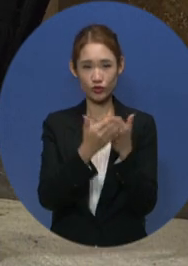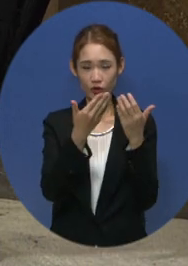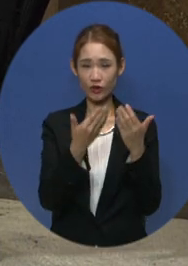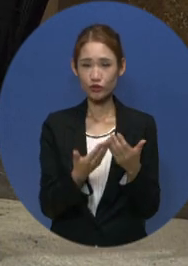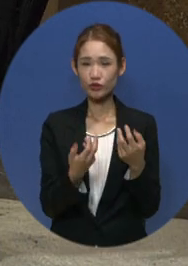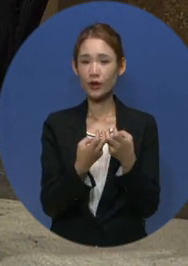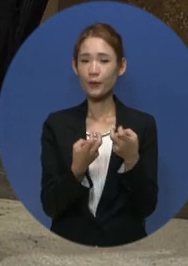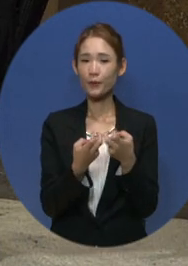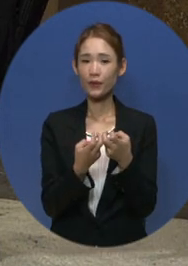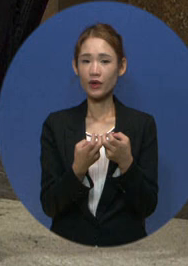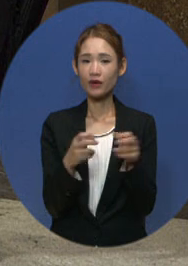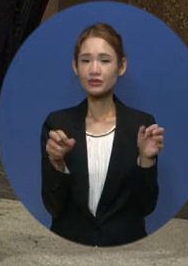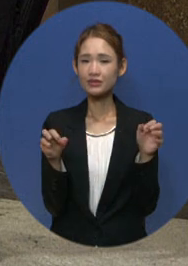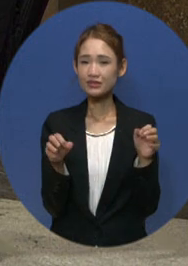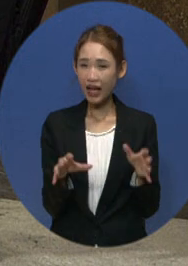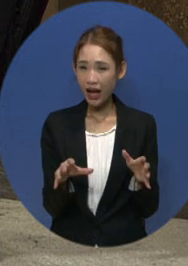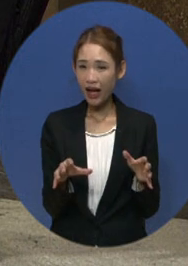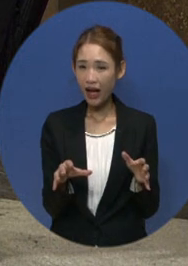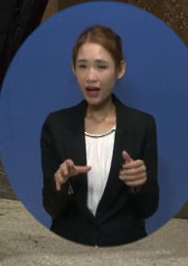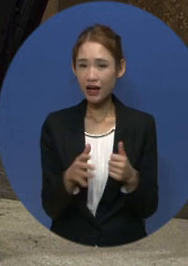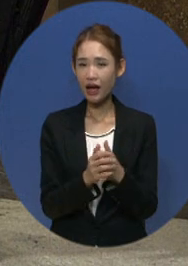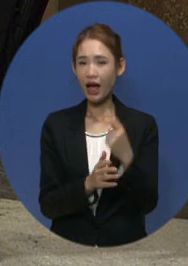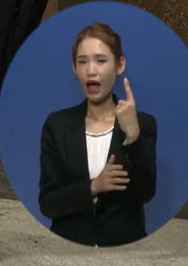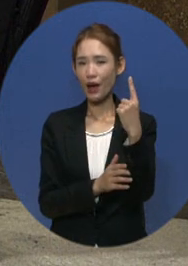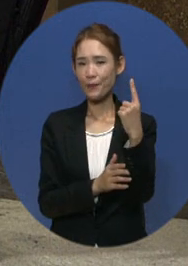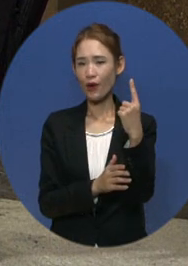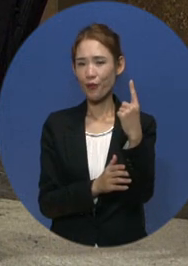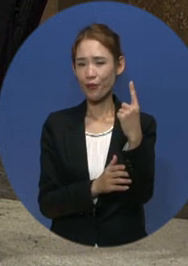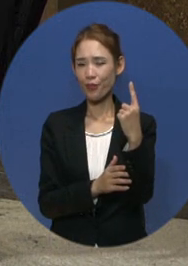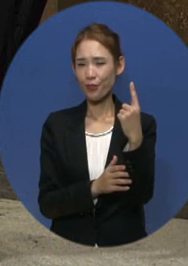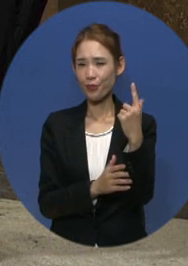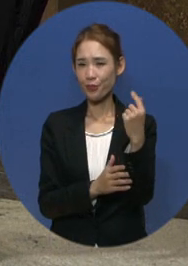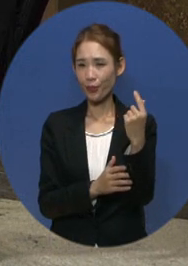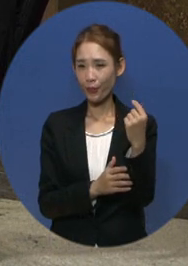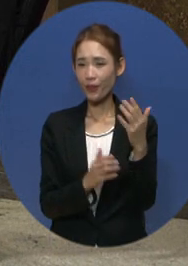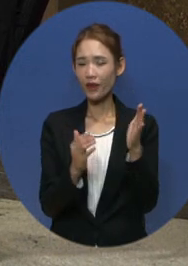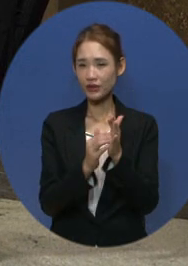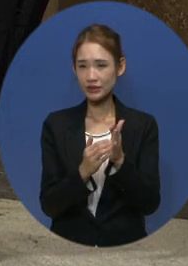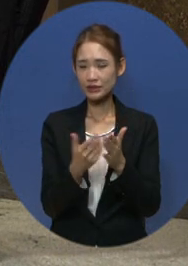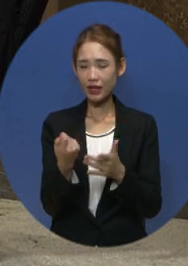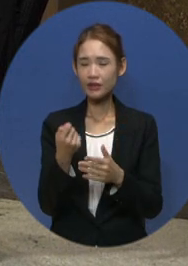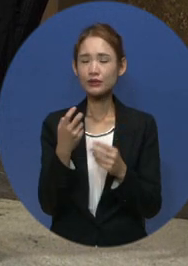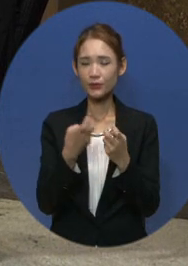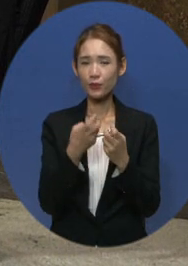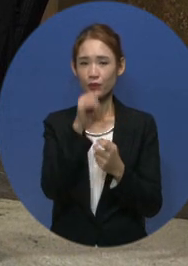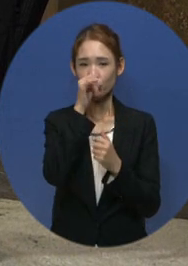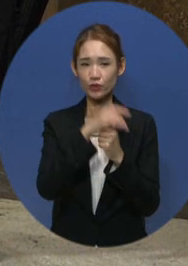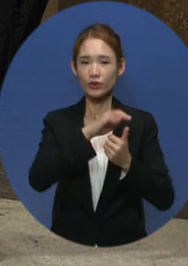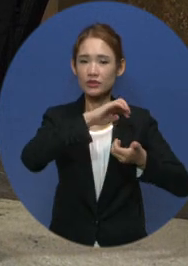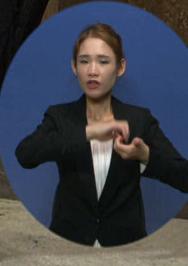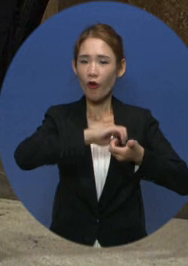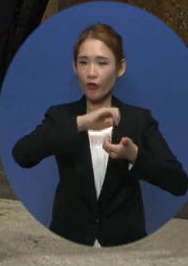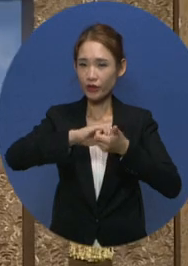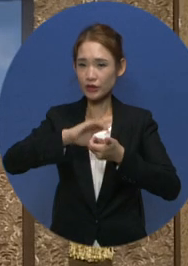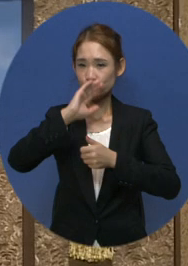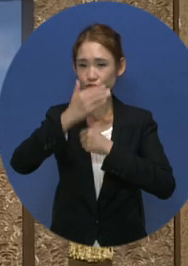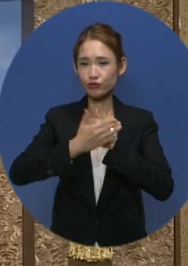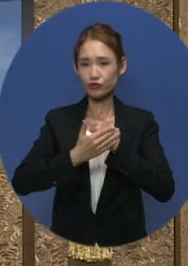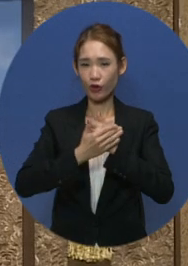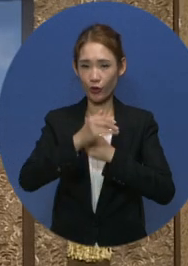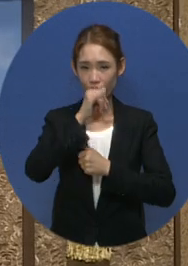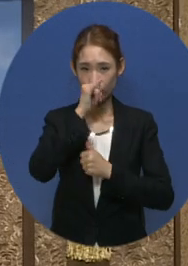이제 일시적으로 이게 한 번 하는 거죠. 네. 그렇게 후원하는 방법도 있고 또 정기 후원. 정기 후원은